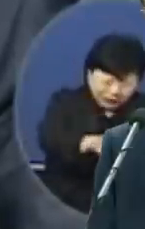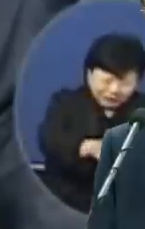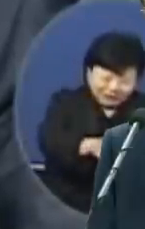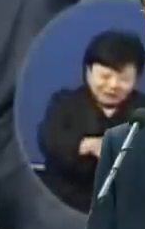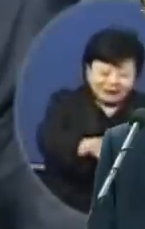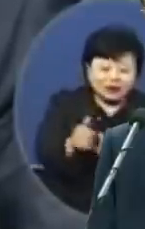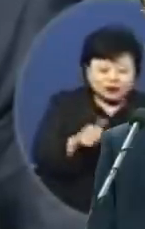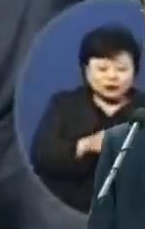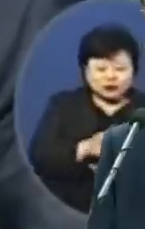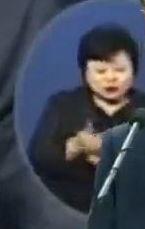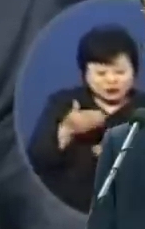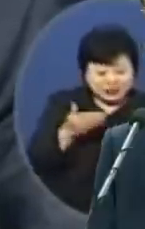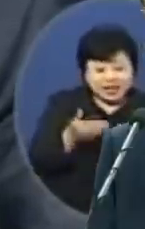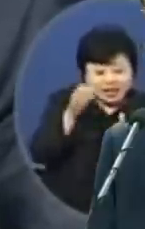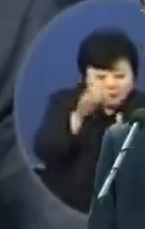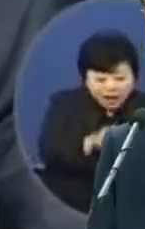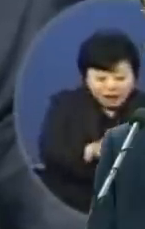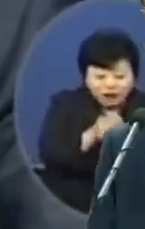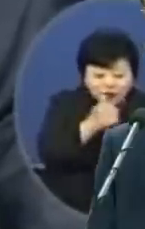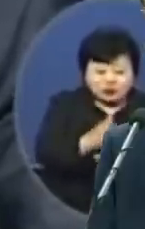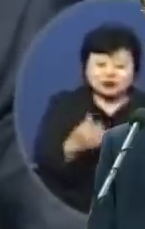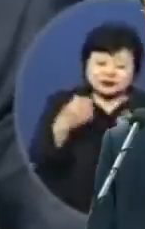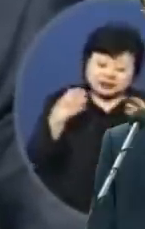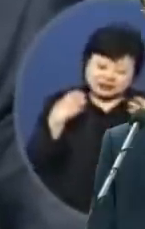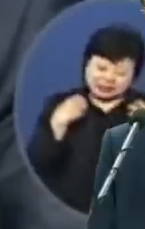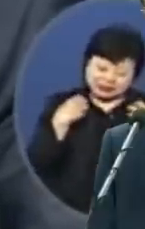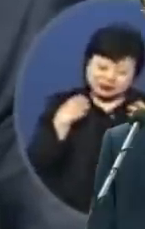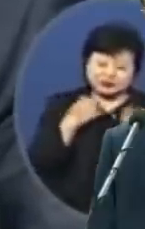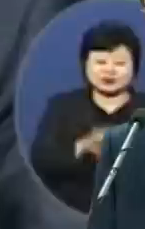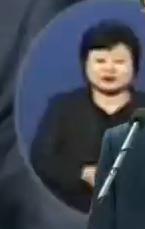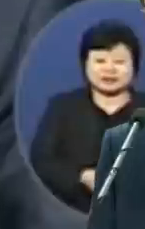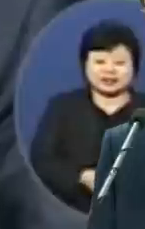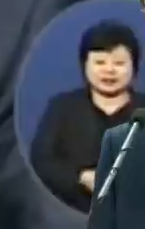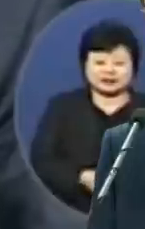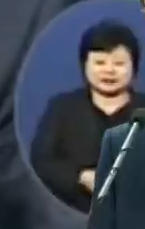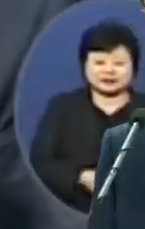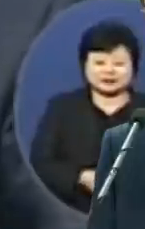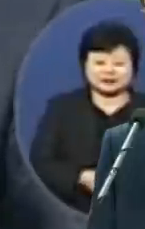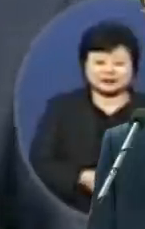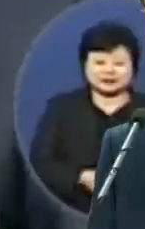그리고 주님께 내가 맡기면 주님이 책임져 주시는 것입니다.